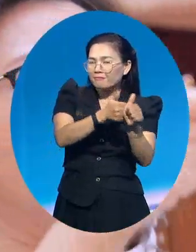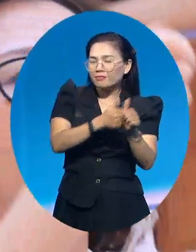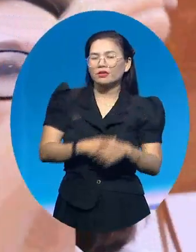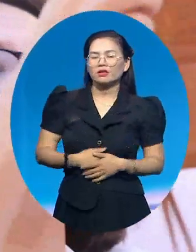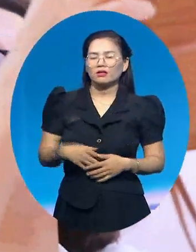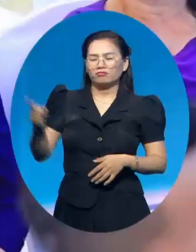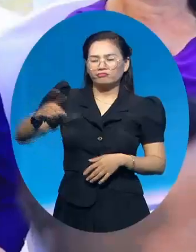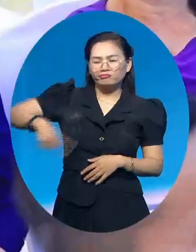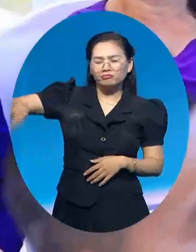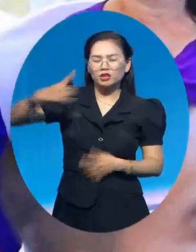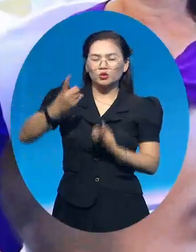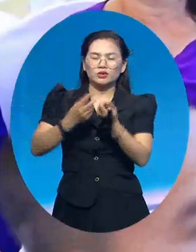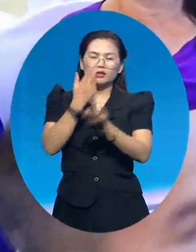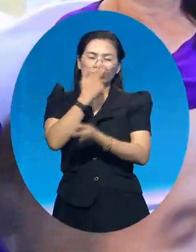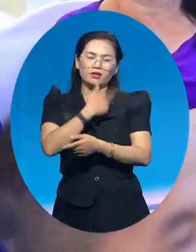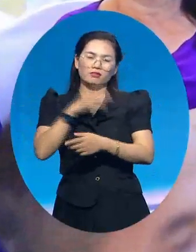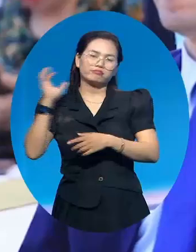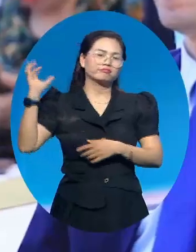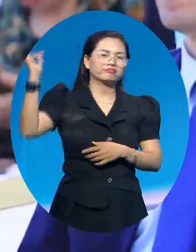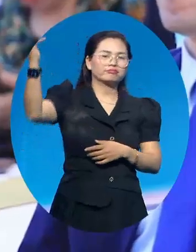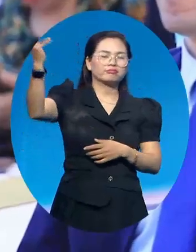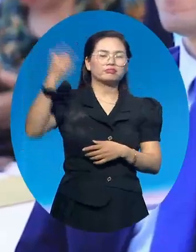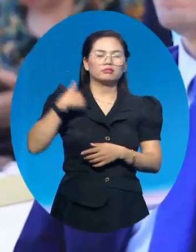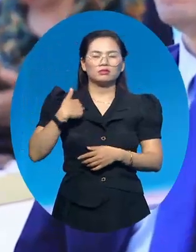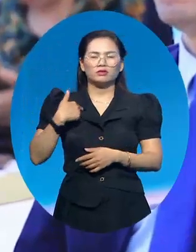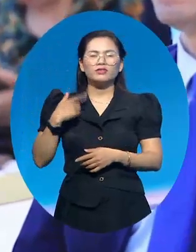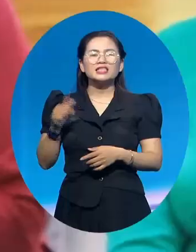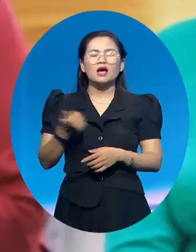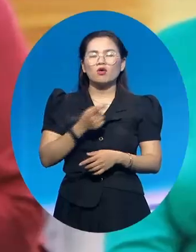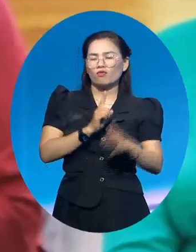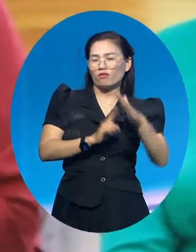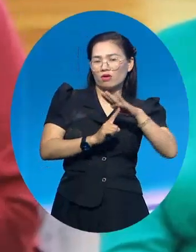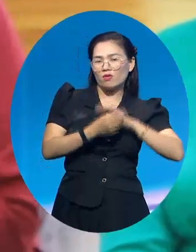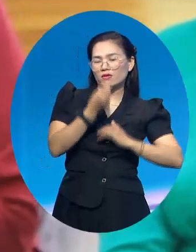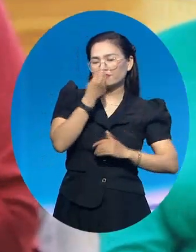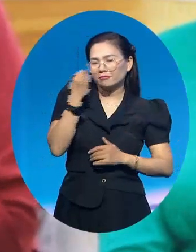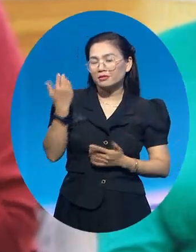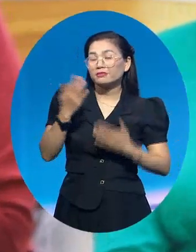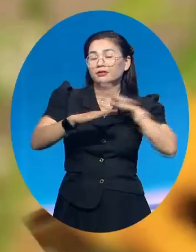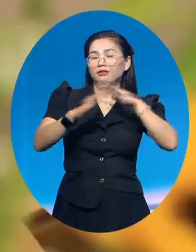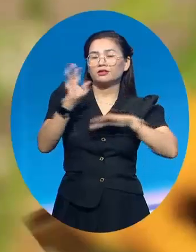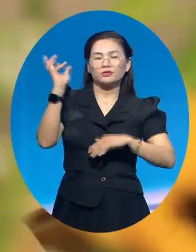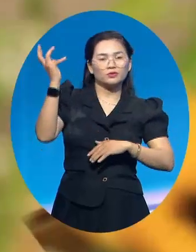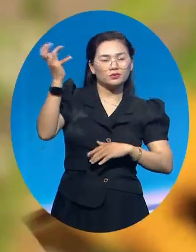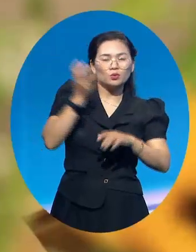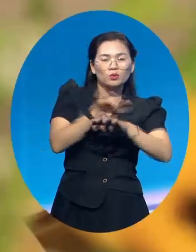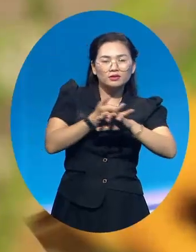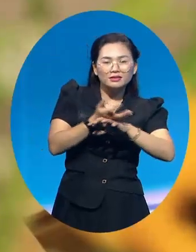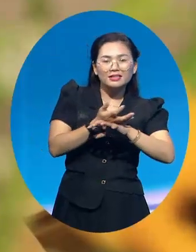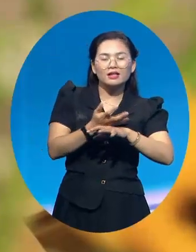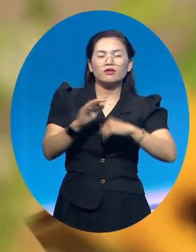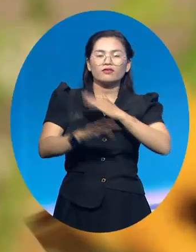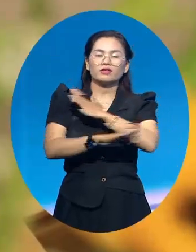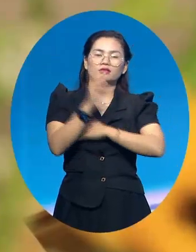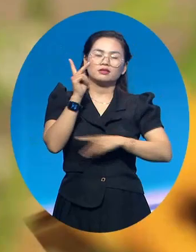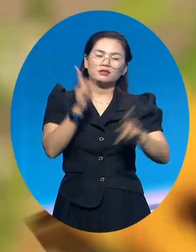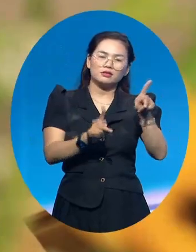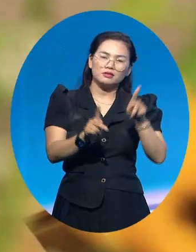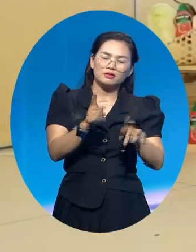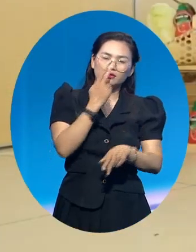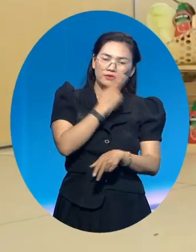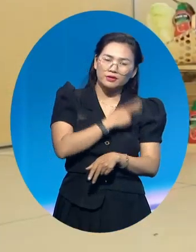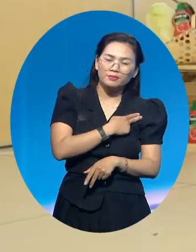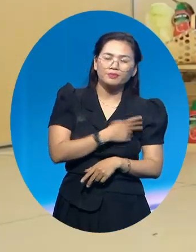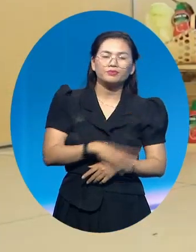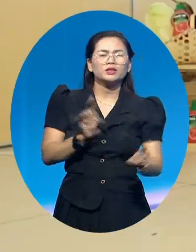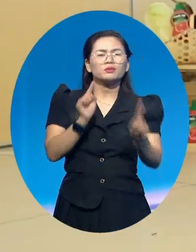bước đệm để đưa thương hiệu Việt Nam ra thế giới thông qua văn hóa ẩm thực, thúc đẩy cạnh tranh quốc gia và là tiền đề của phát triển kinh tế Việt Nam.